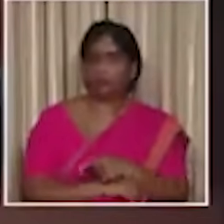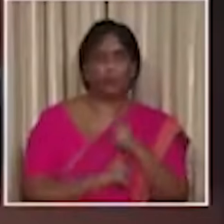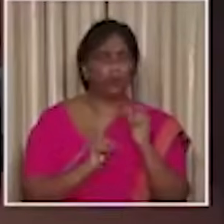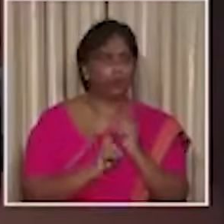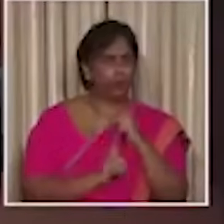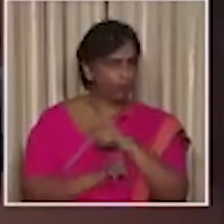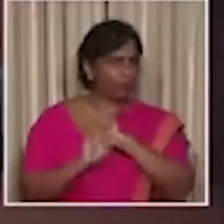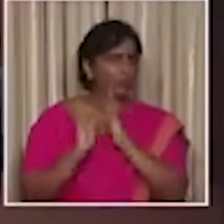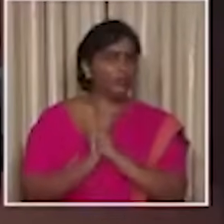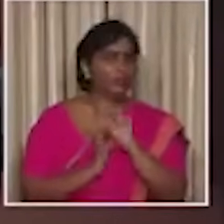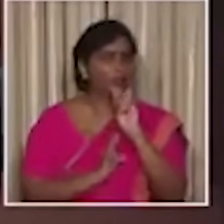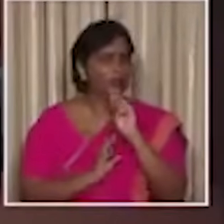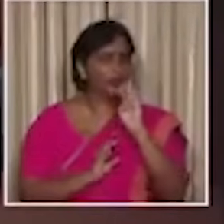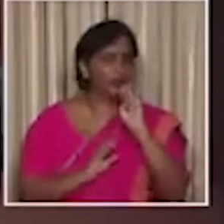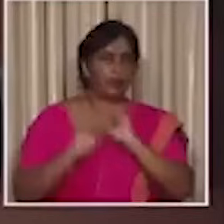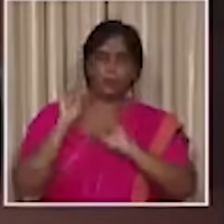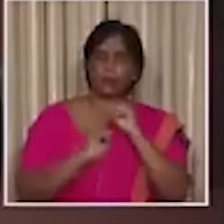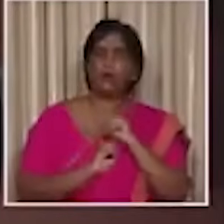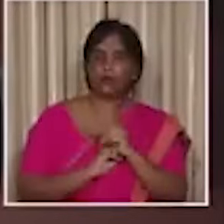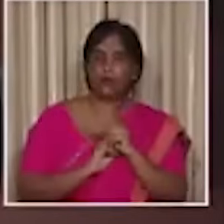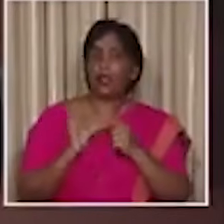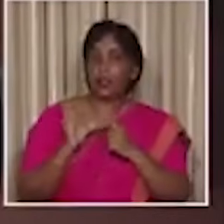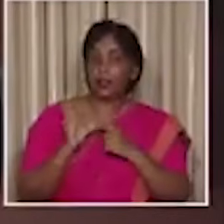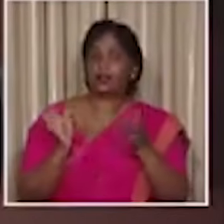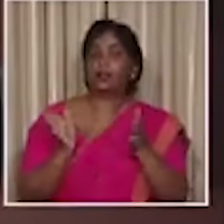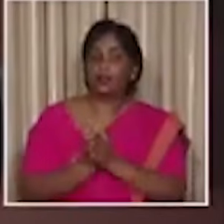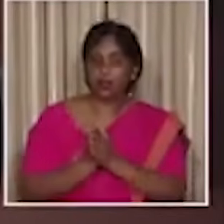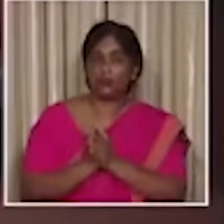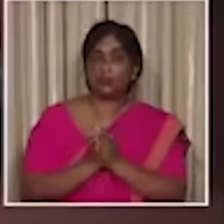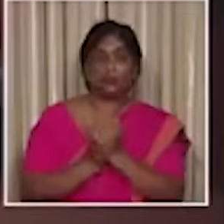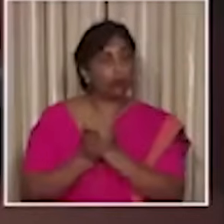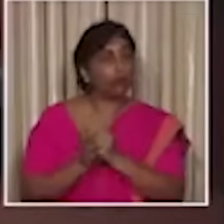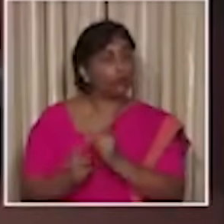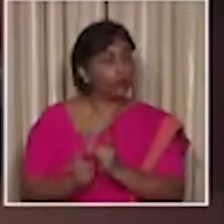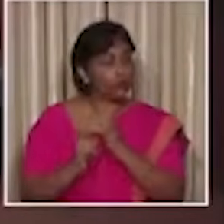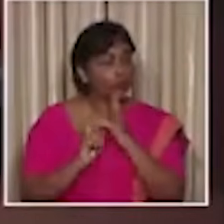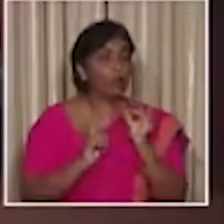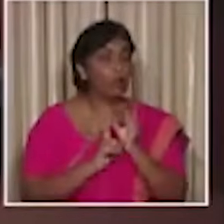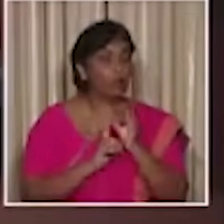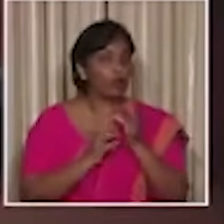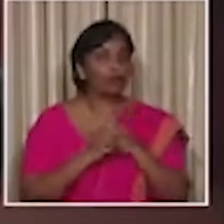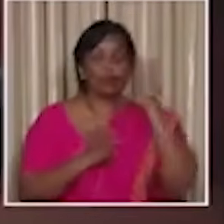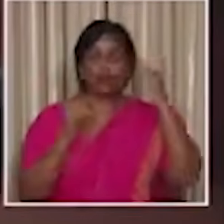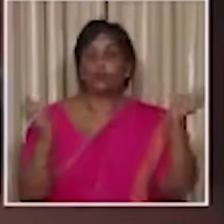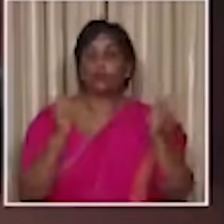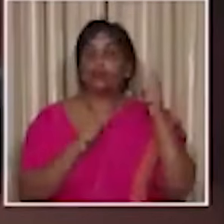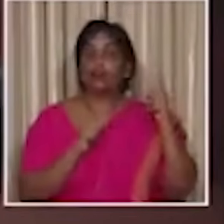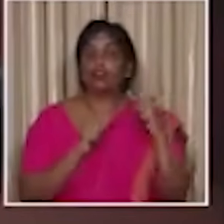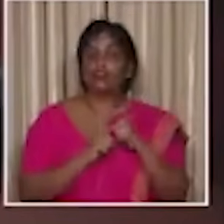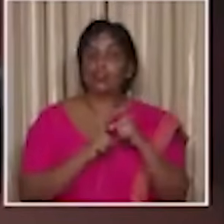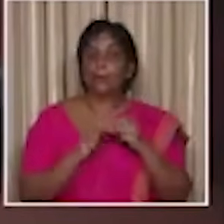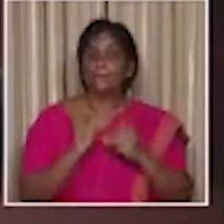එකේ 30ත් 40කට ආසන ප්‍රමාණයක් ඇපටයිට් අඩංගුව තිබෙනවා. මේ සංහිතියෙම තිබෙන පොස්ට්පේඩ් ලෝක වෙළඳපොළේ යන්නේ ඩොලර්